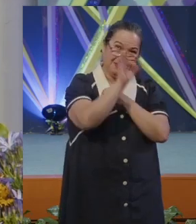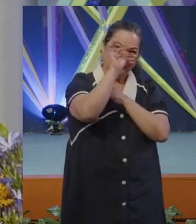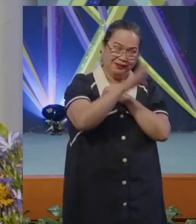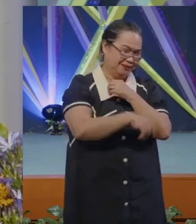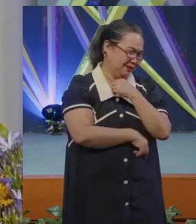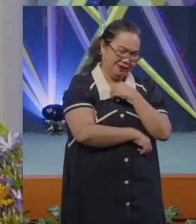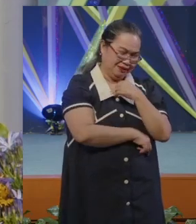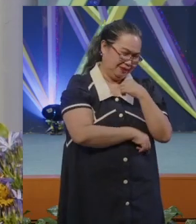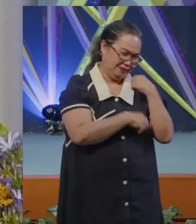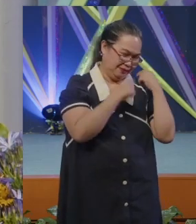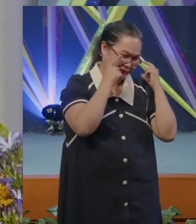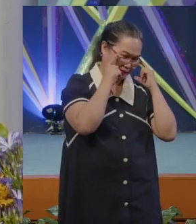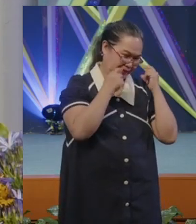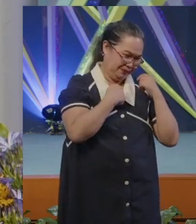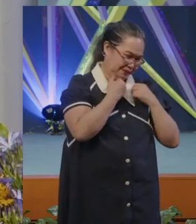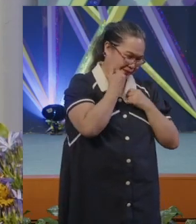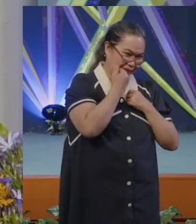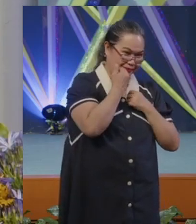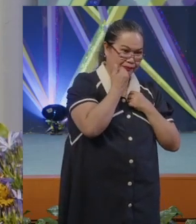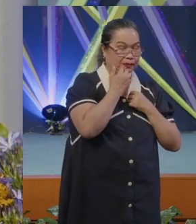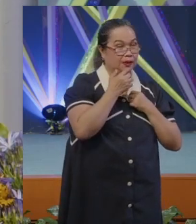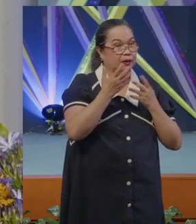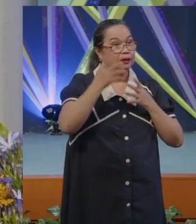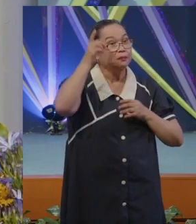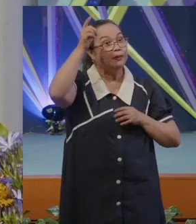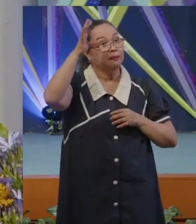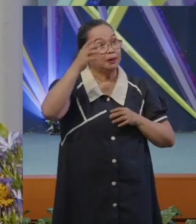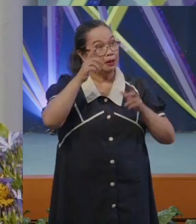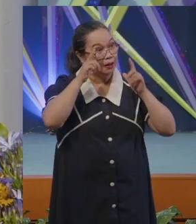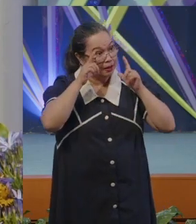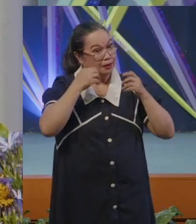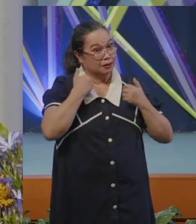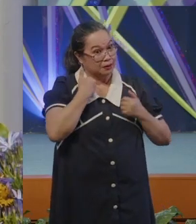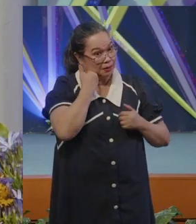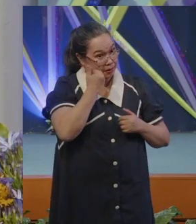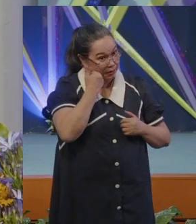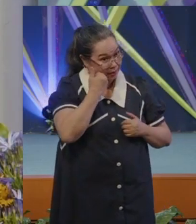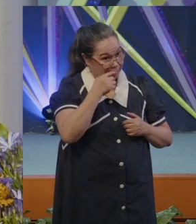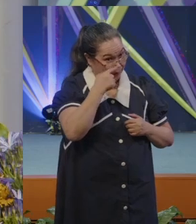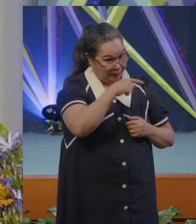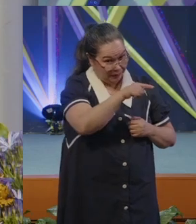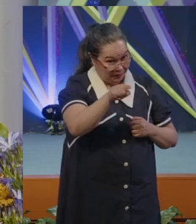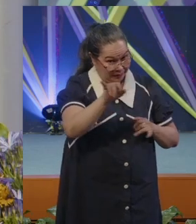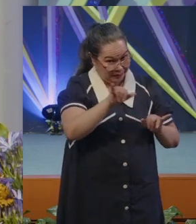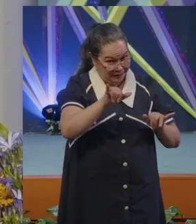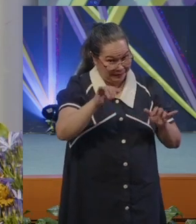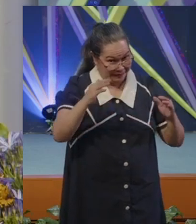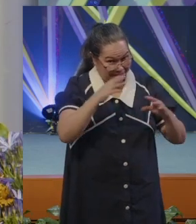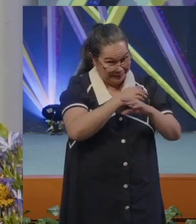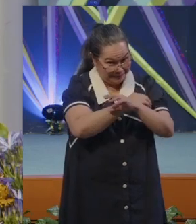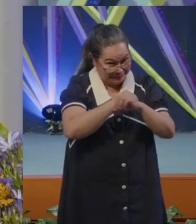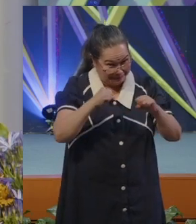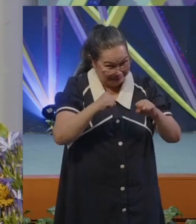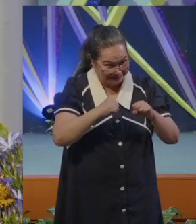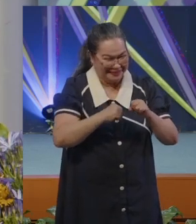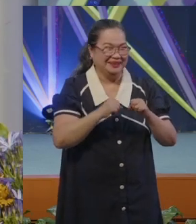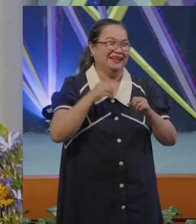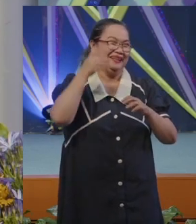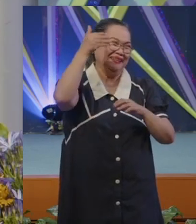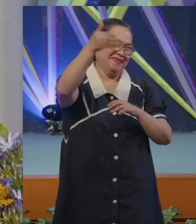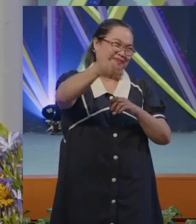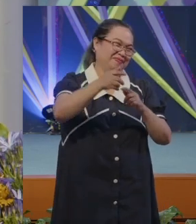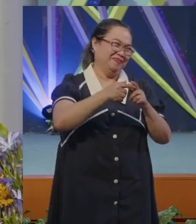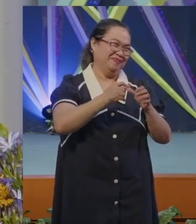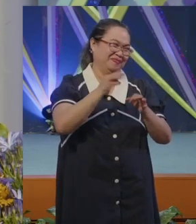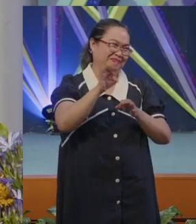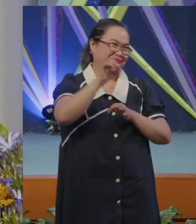Baka mahiya din ang Panginoon sa inyo. sa darating na panahon ng